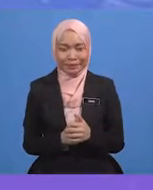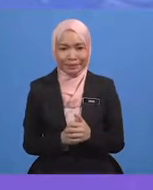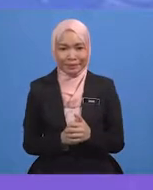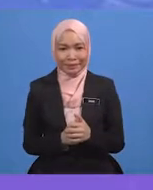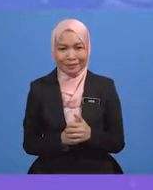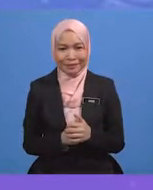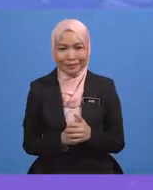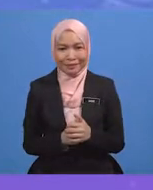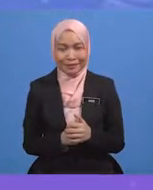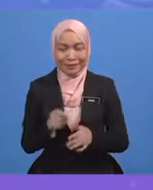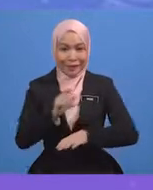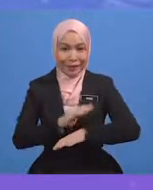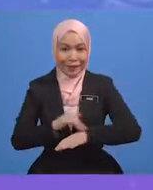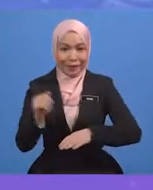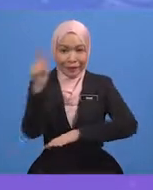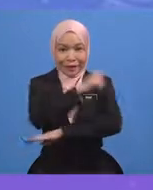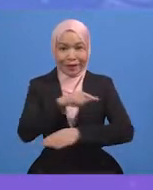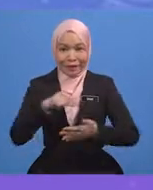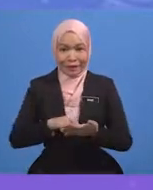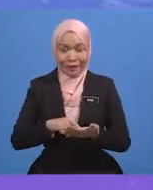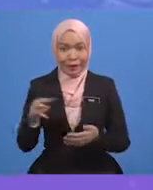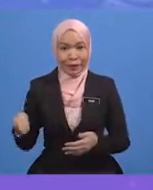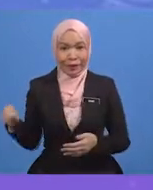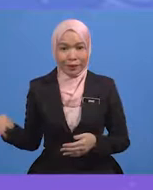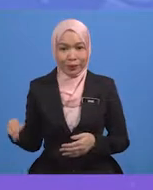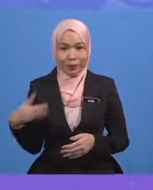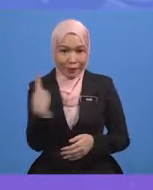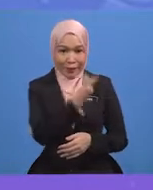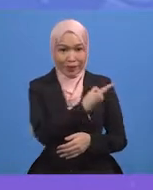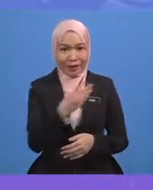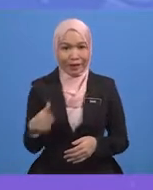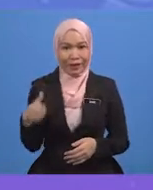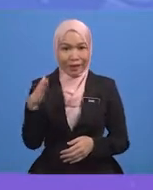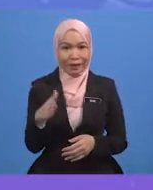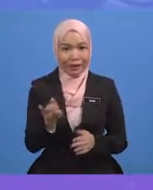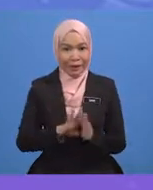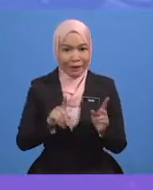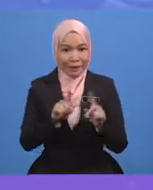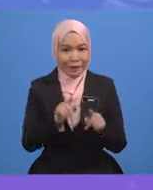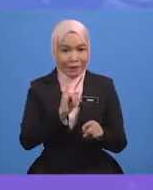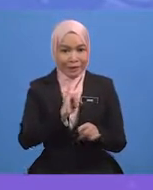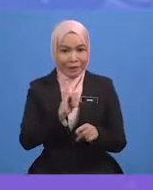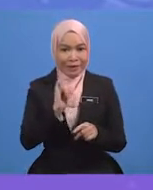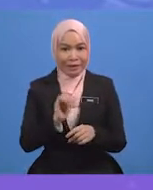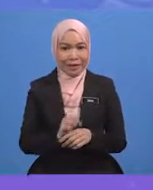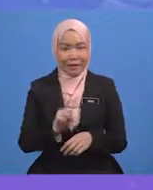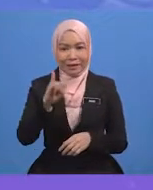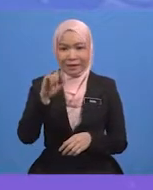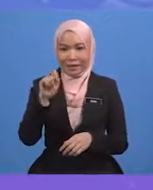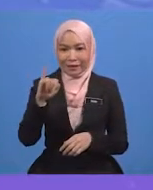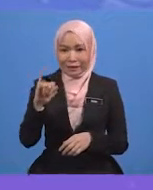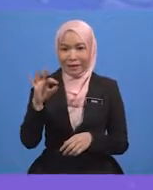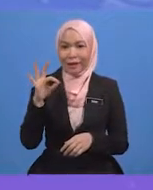hendaknya. Pada hari ini, murid-murid, kita akan bersama Ustazah Siti Nur Fatimah